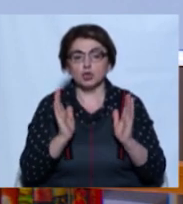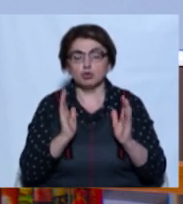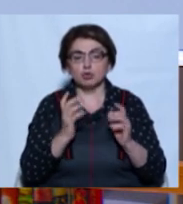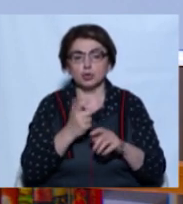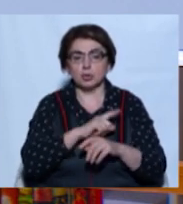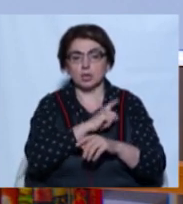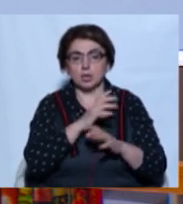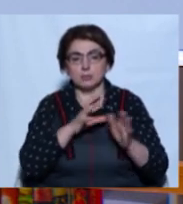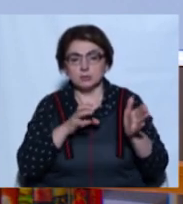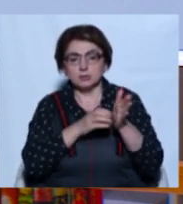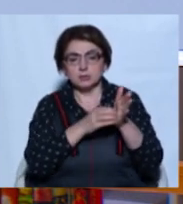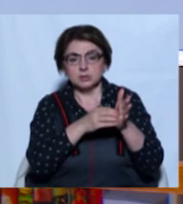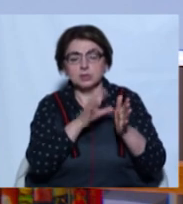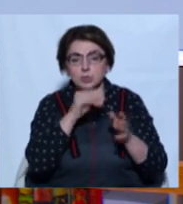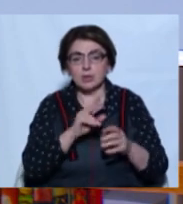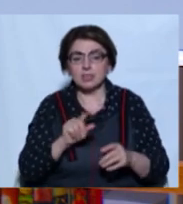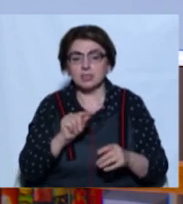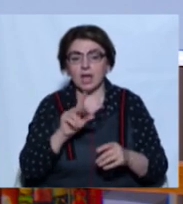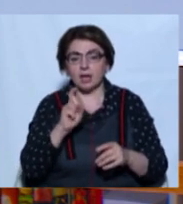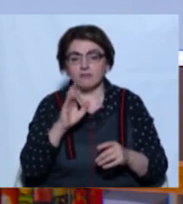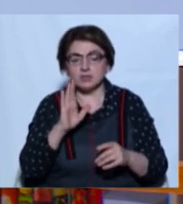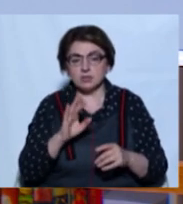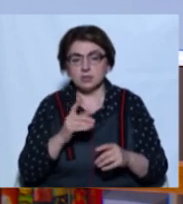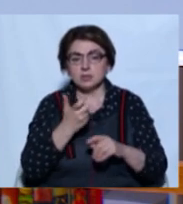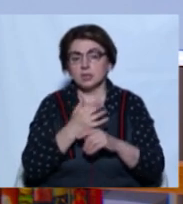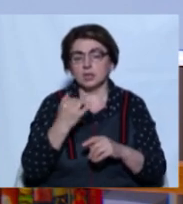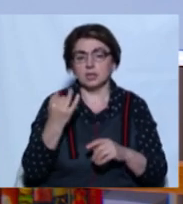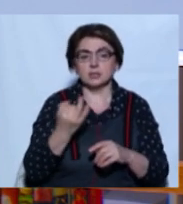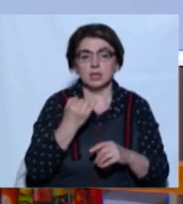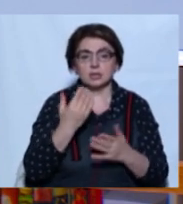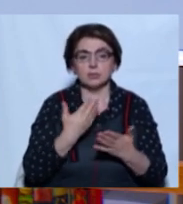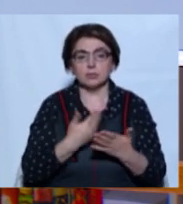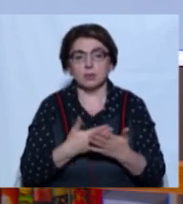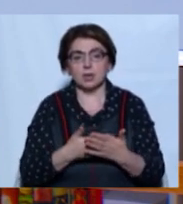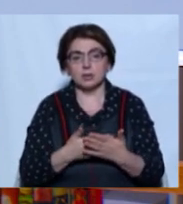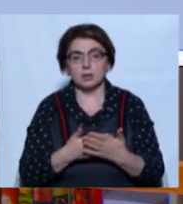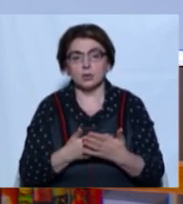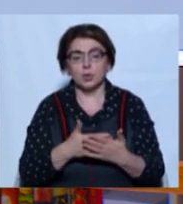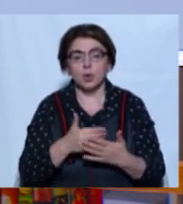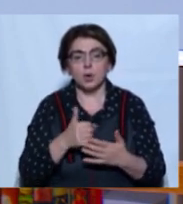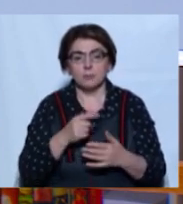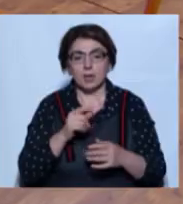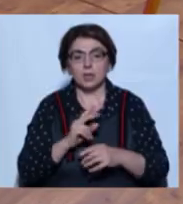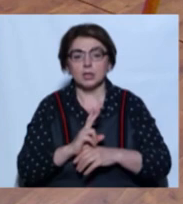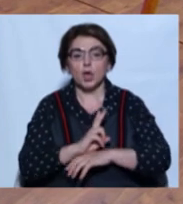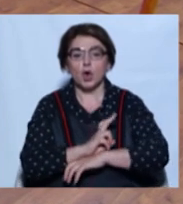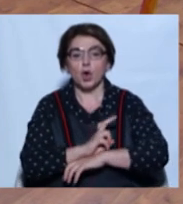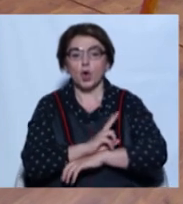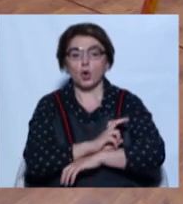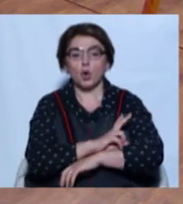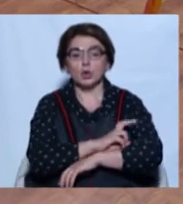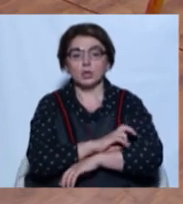ძლიერი ხეების წაქცევაც კი. ძალიან საინტერესო არის მაგალითად აი ლოკოკინას კბილები,